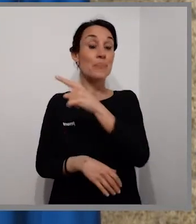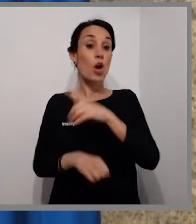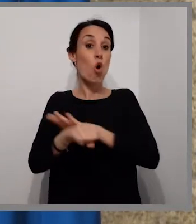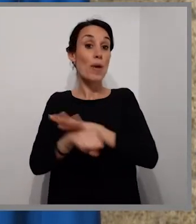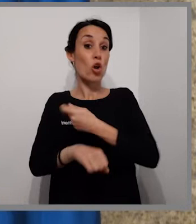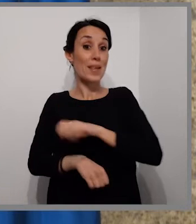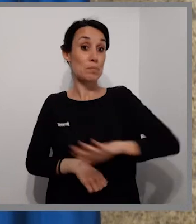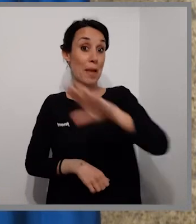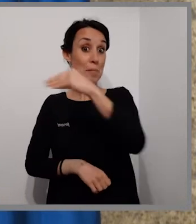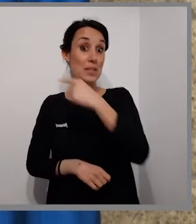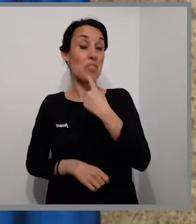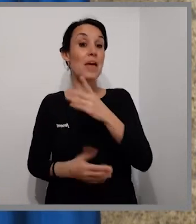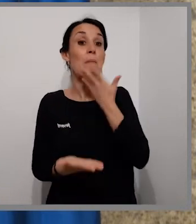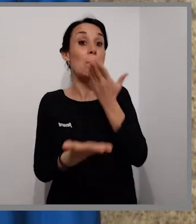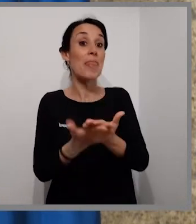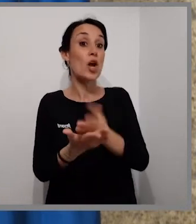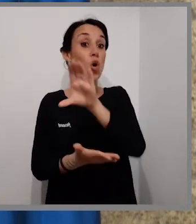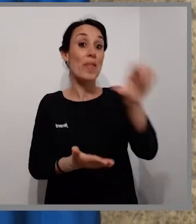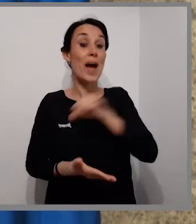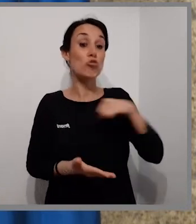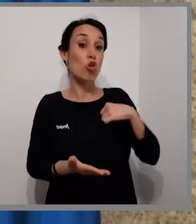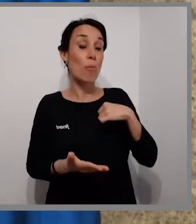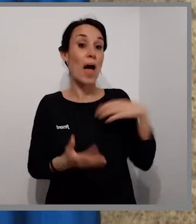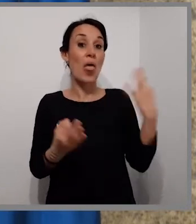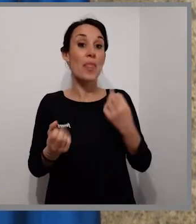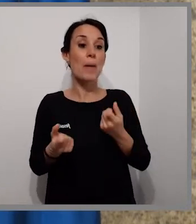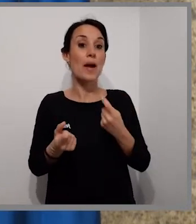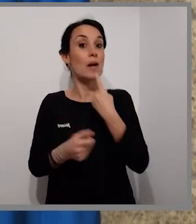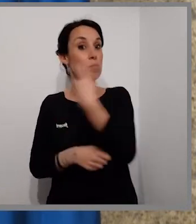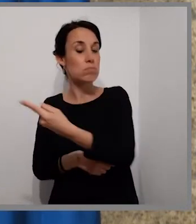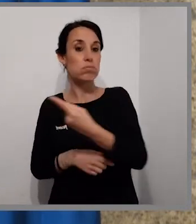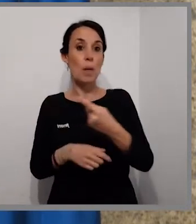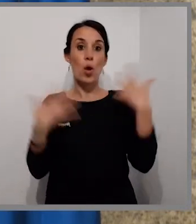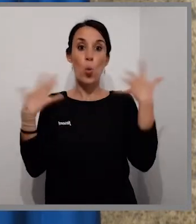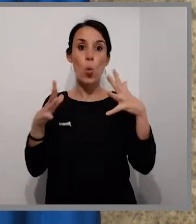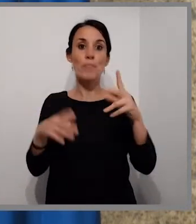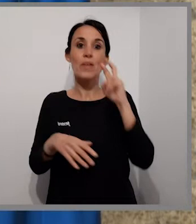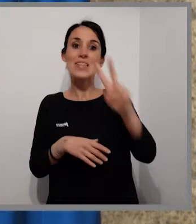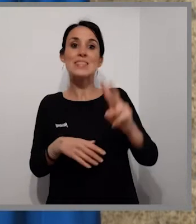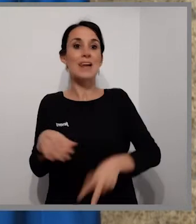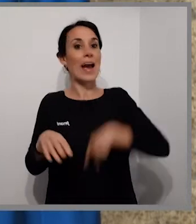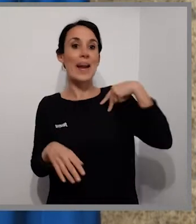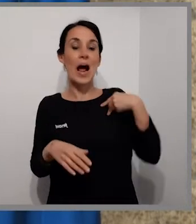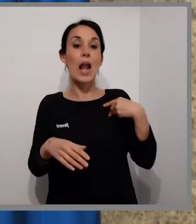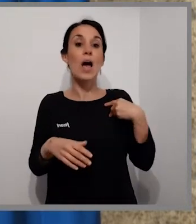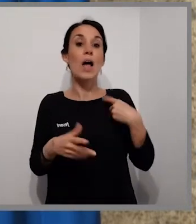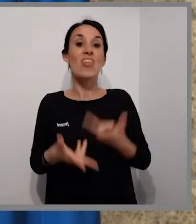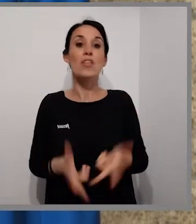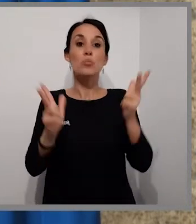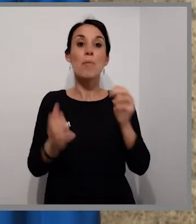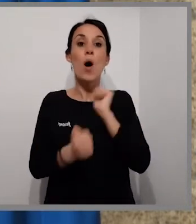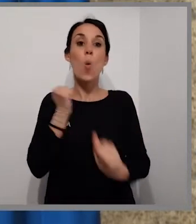del Govern d'Espanya ens ha demanat que cada comunitat autònoma abans de divendres el posem a disposició del Govern d'Espanya, també per atendre aquesta visió global,